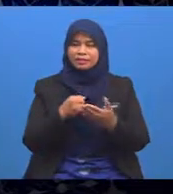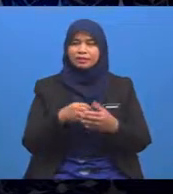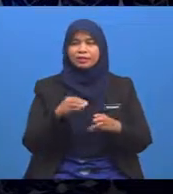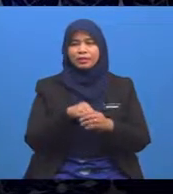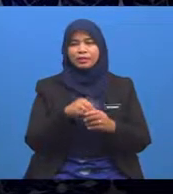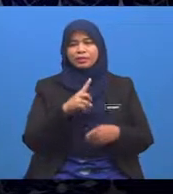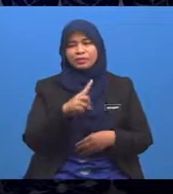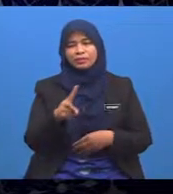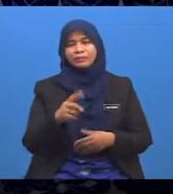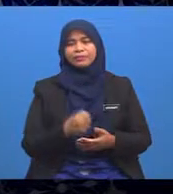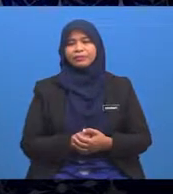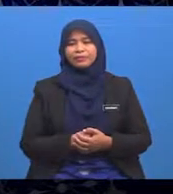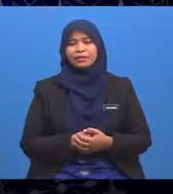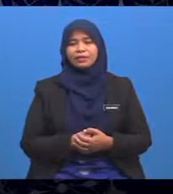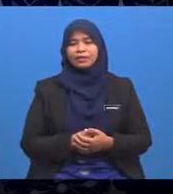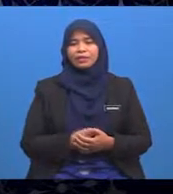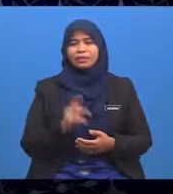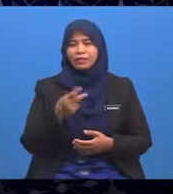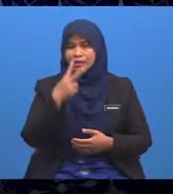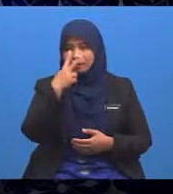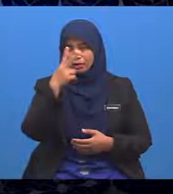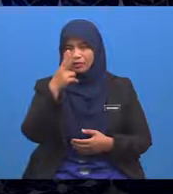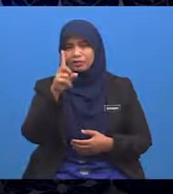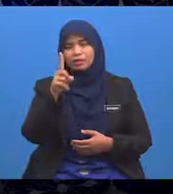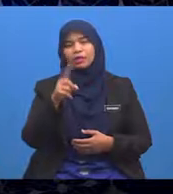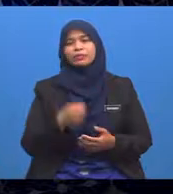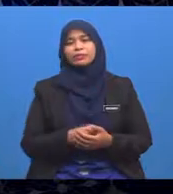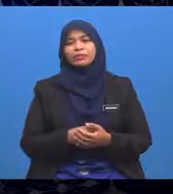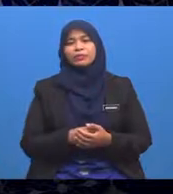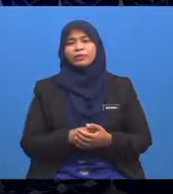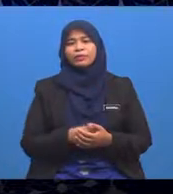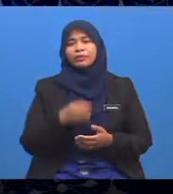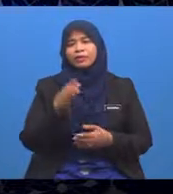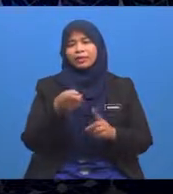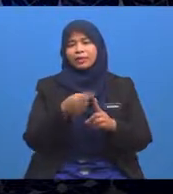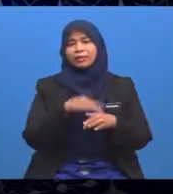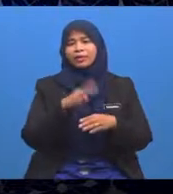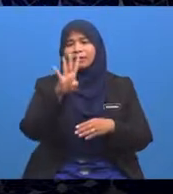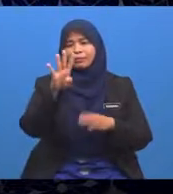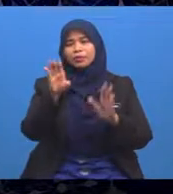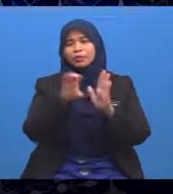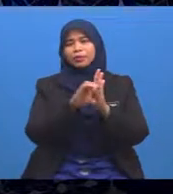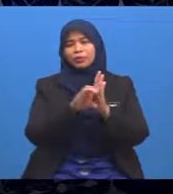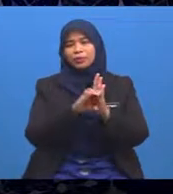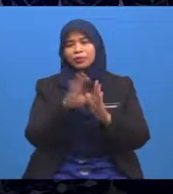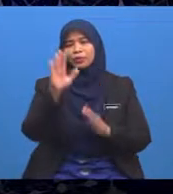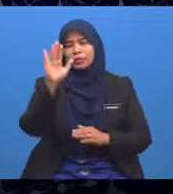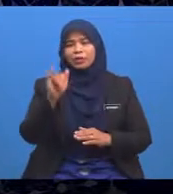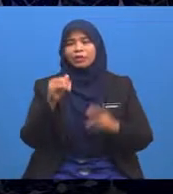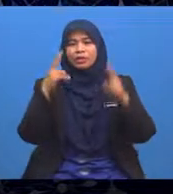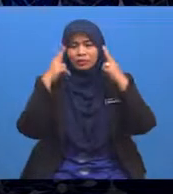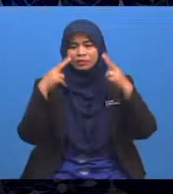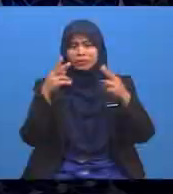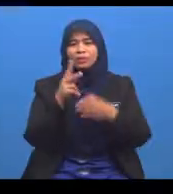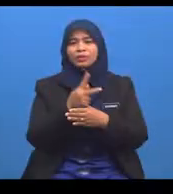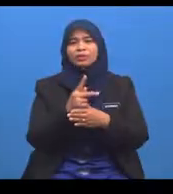murid-murid sekalian, mari kita saksikan salah satu daripada empat contoh kesenian Islam yang ustazah kongsikan